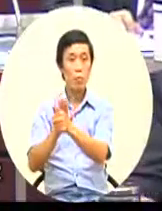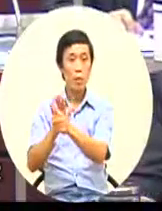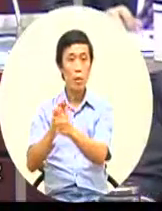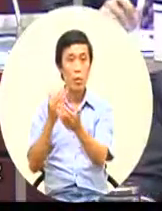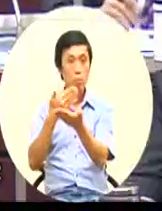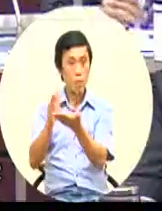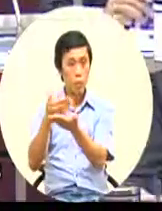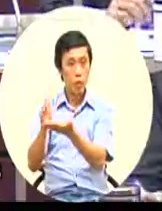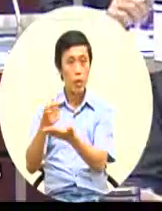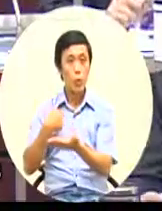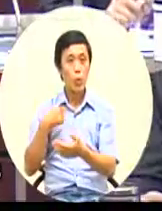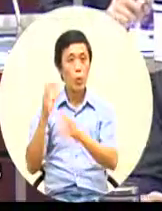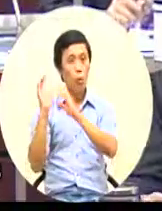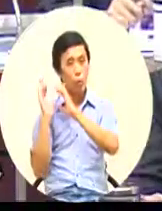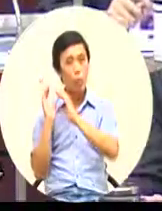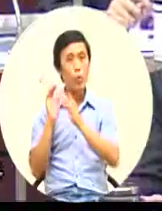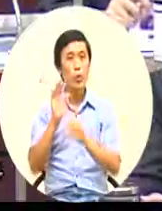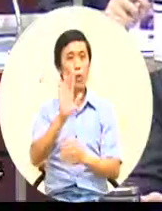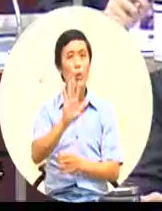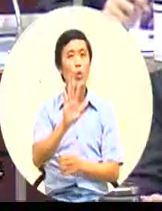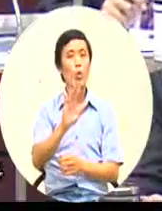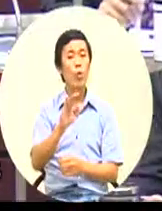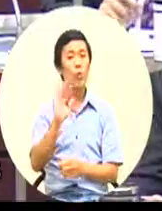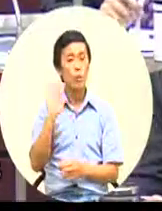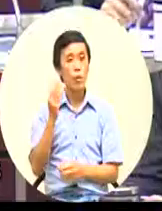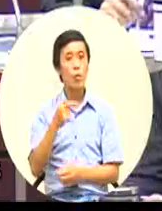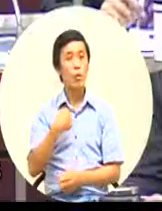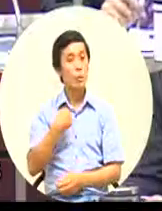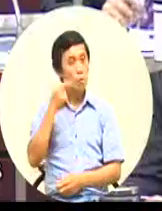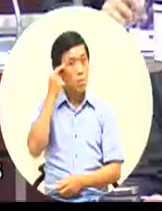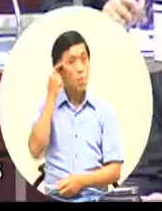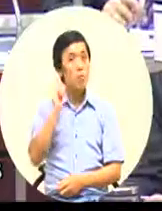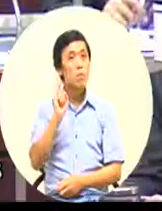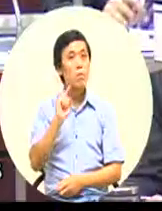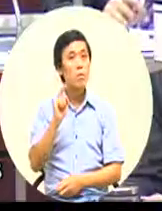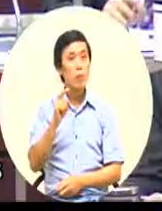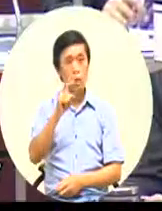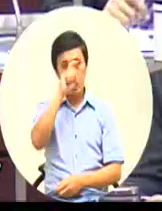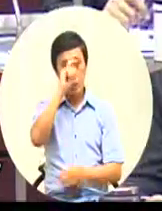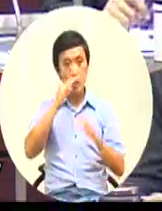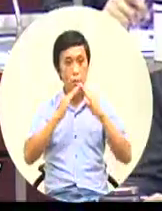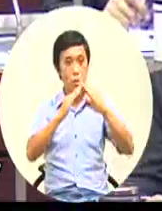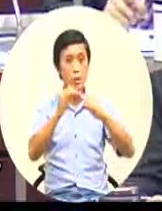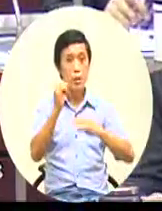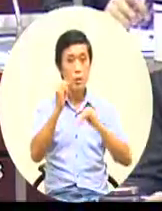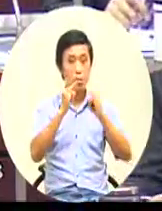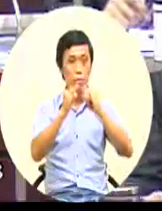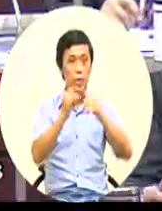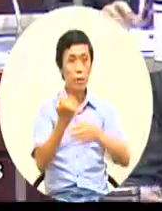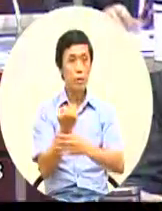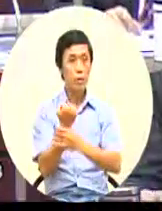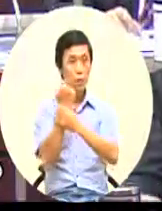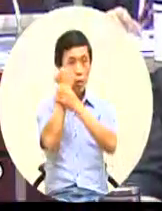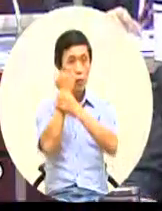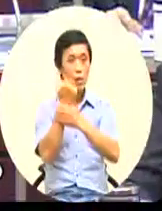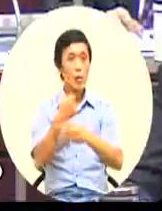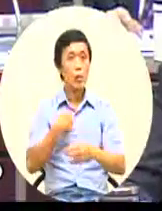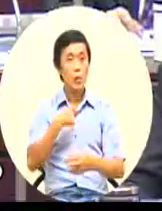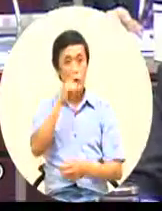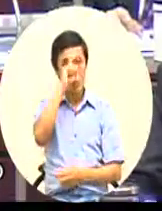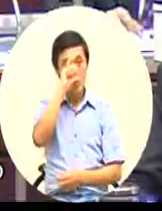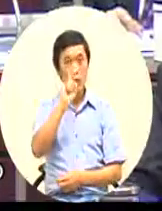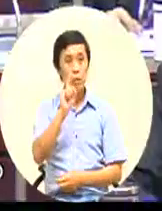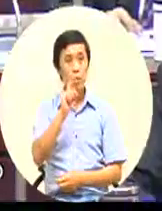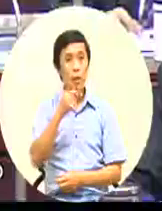受很大的压力，但是我想，我希望市民支持我。我怎会当这样讲？我希望